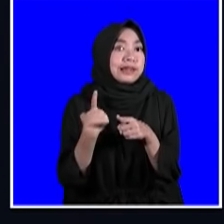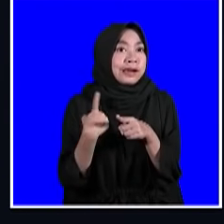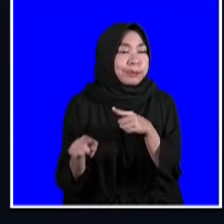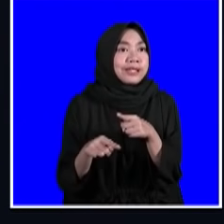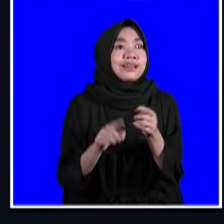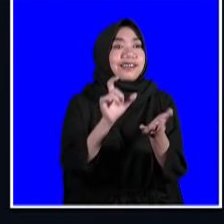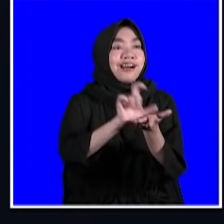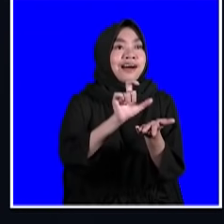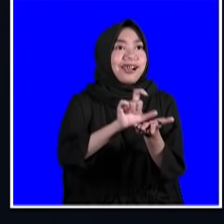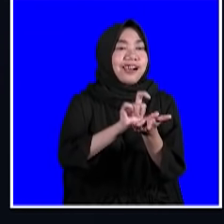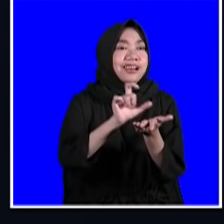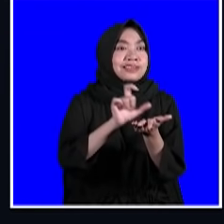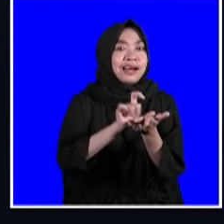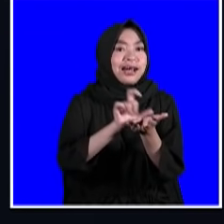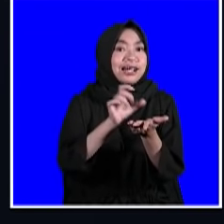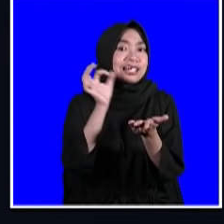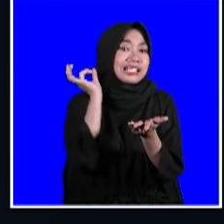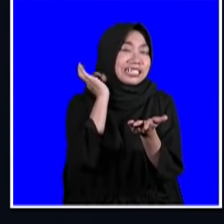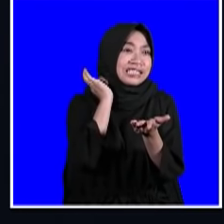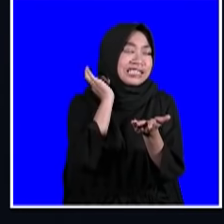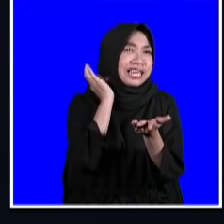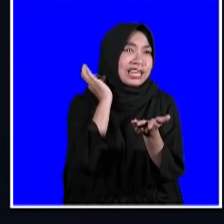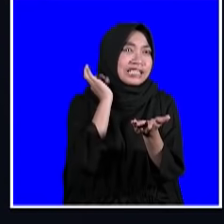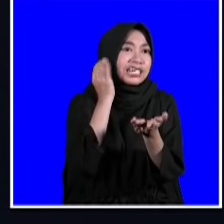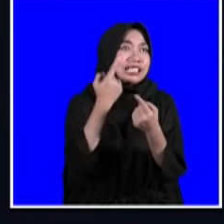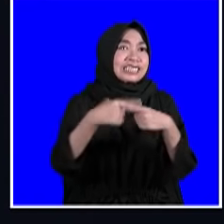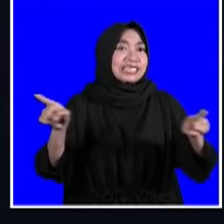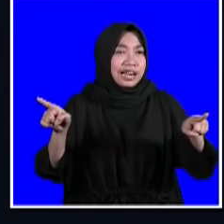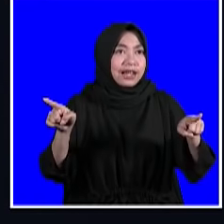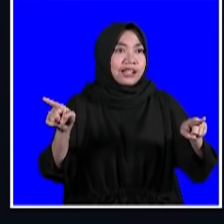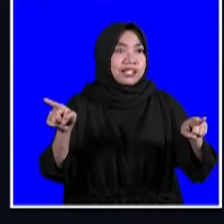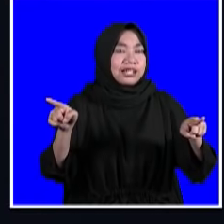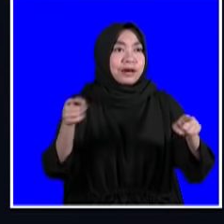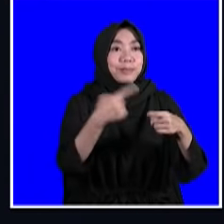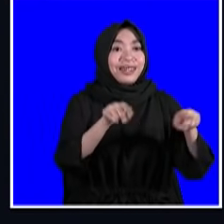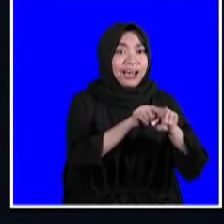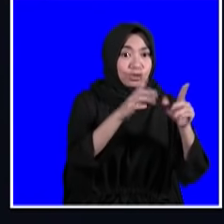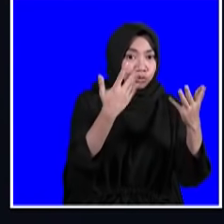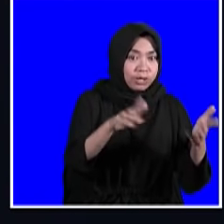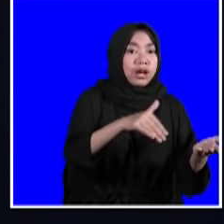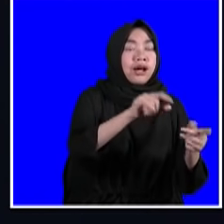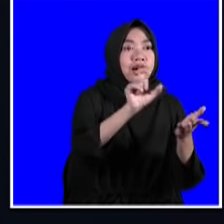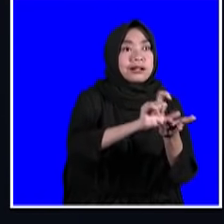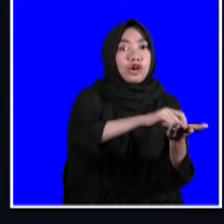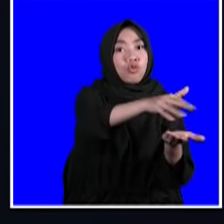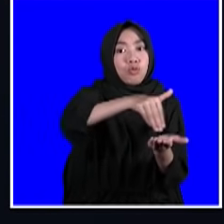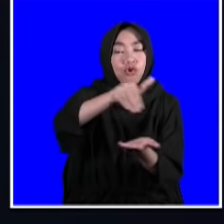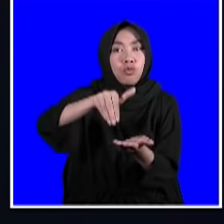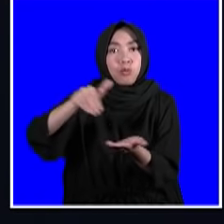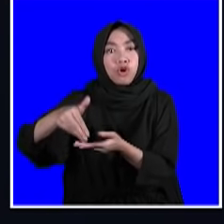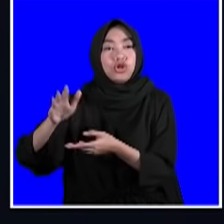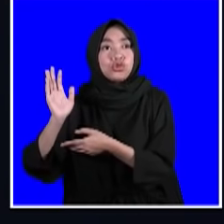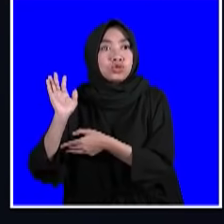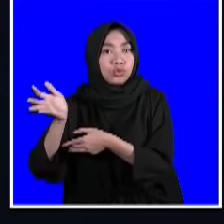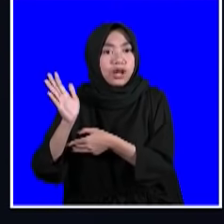terjadi risiko perceraian tadi, berapa sih harta yang dikumpulkan setelah pernikahan. Ini tentunya berbeda